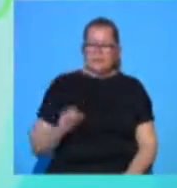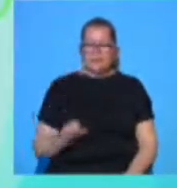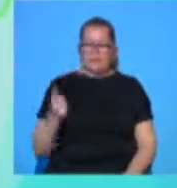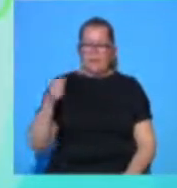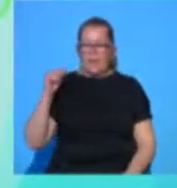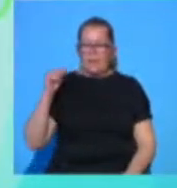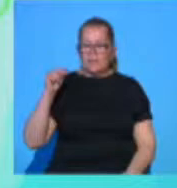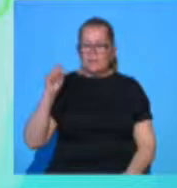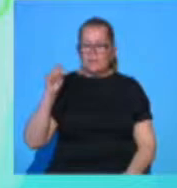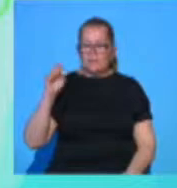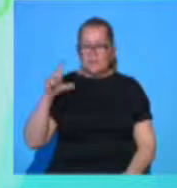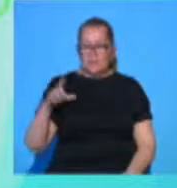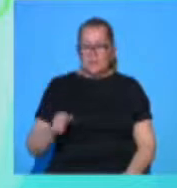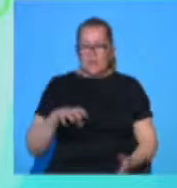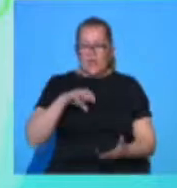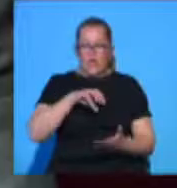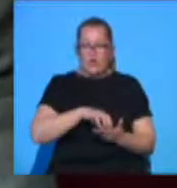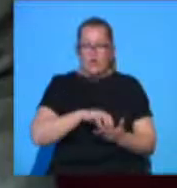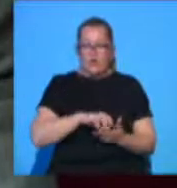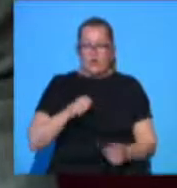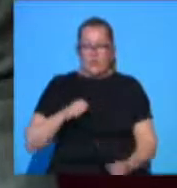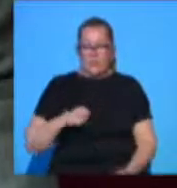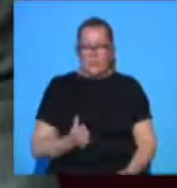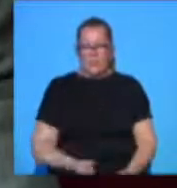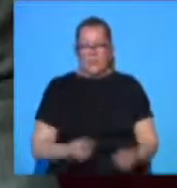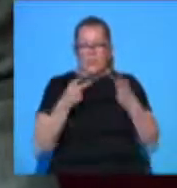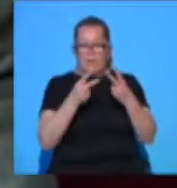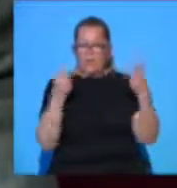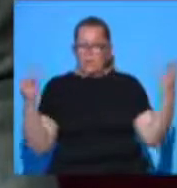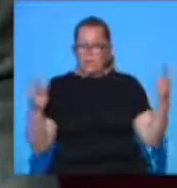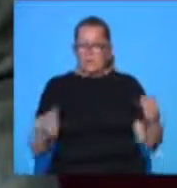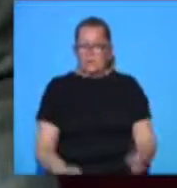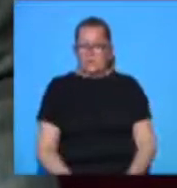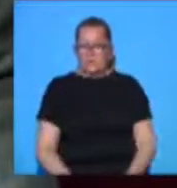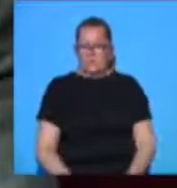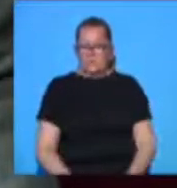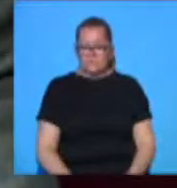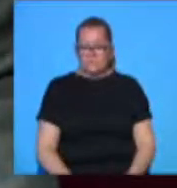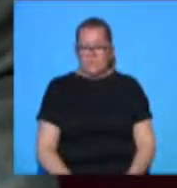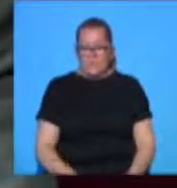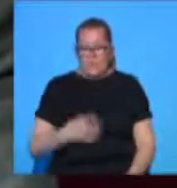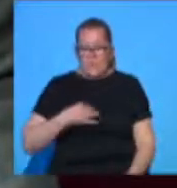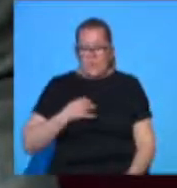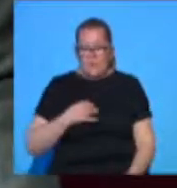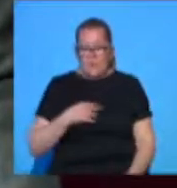în funcțiune. Domeniul e de maximă importanță, indiferent cum îl privim.